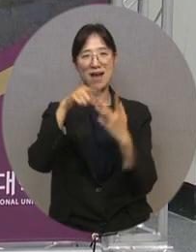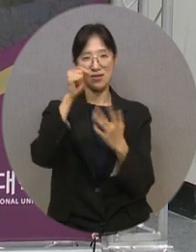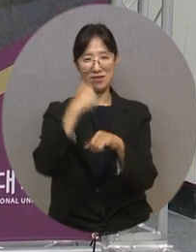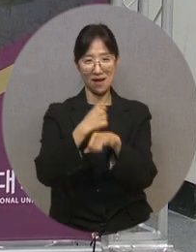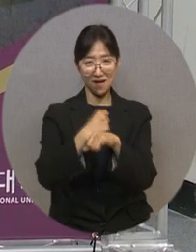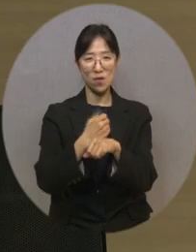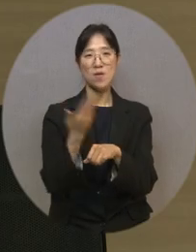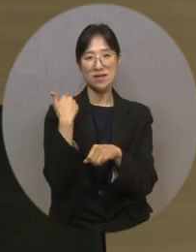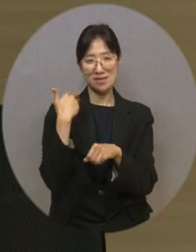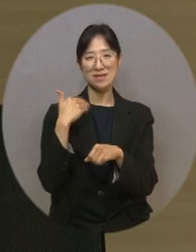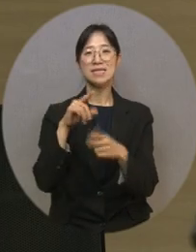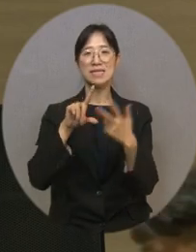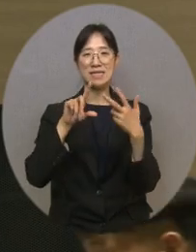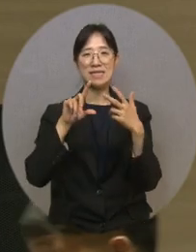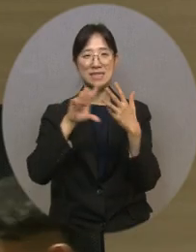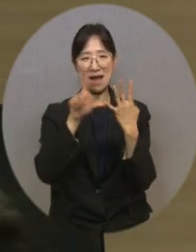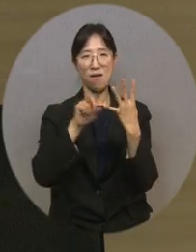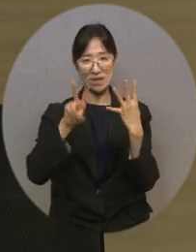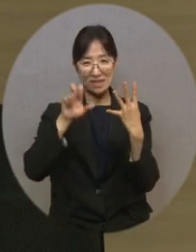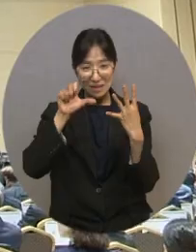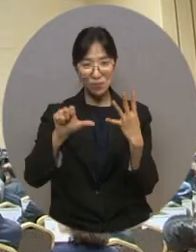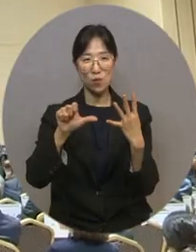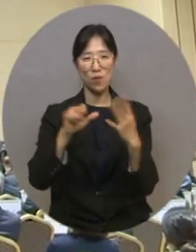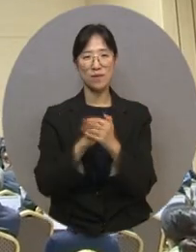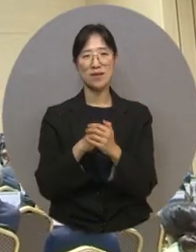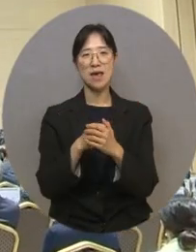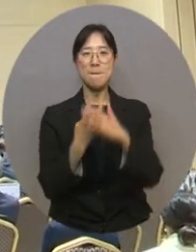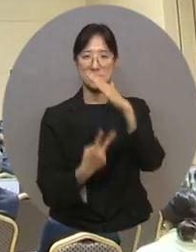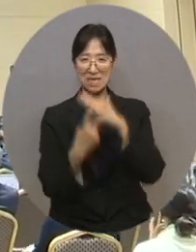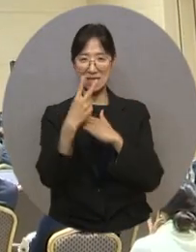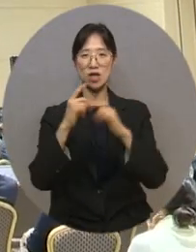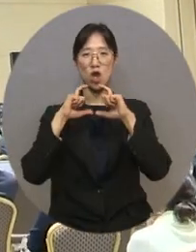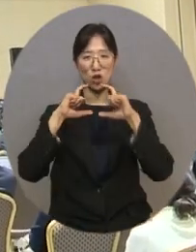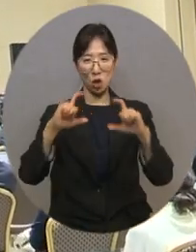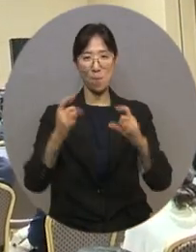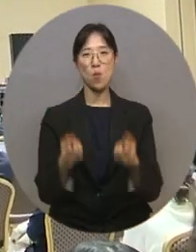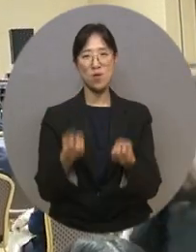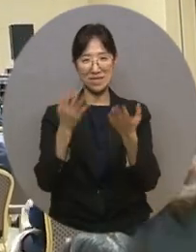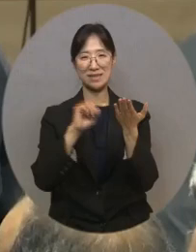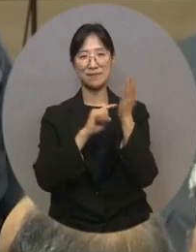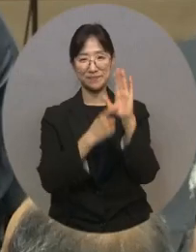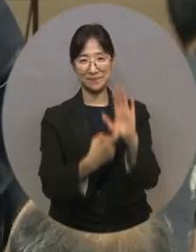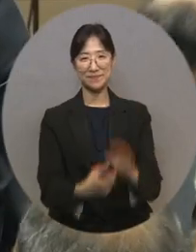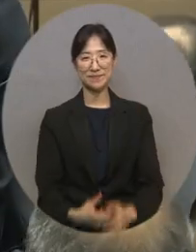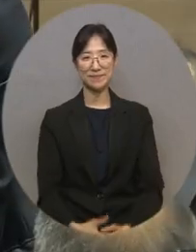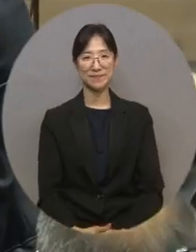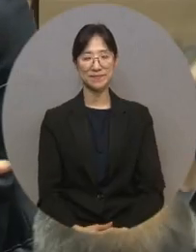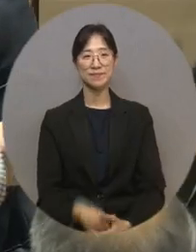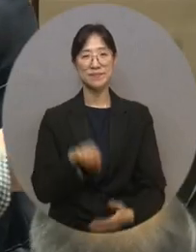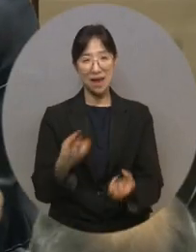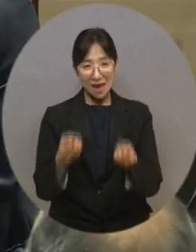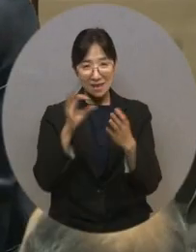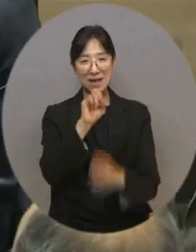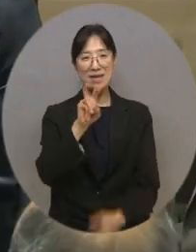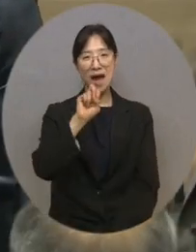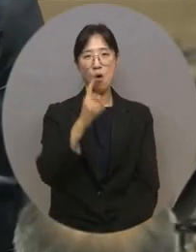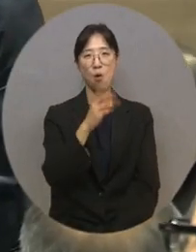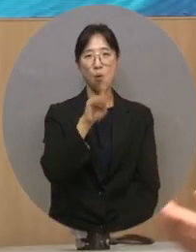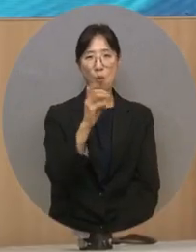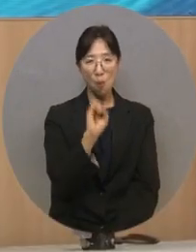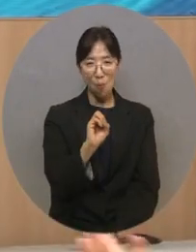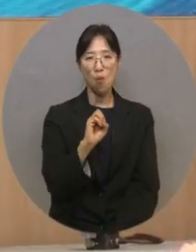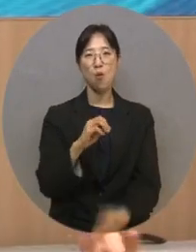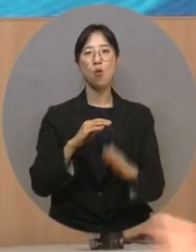전북대학교 국제컨벤션센터에서 글로컬 대학 비전 선포식을 가졌습니다. 이날 행사에는 양호봉 전북대